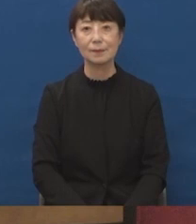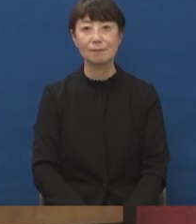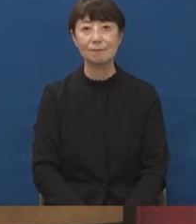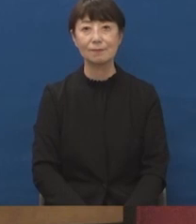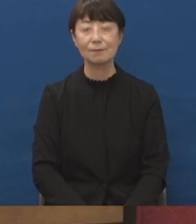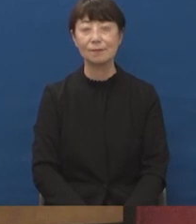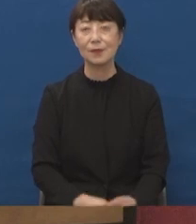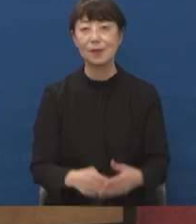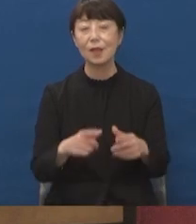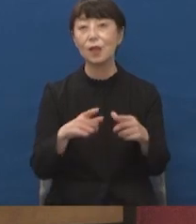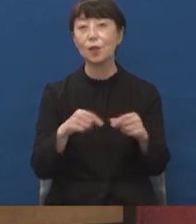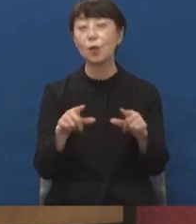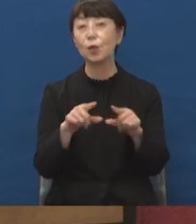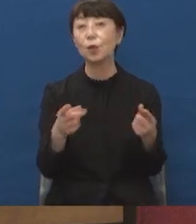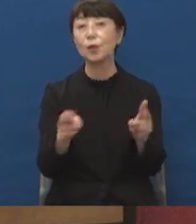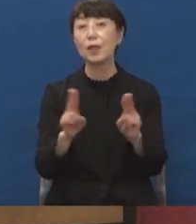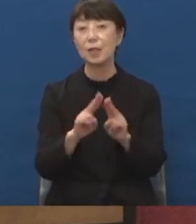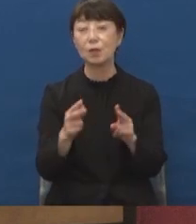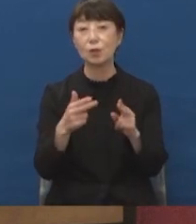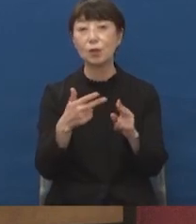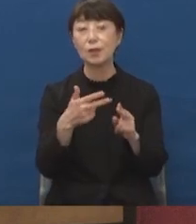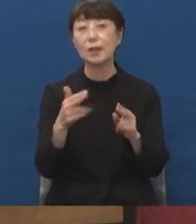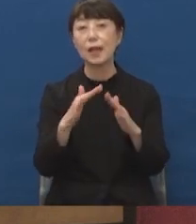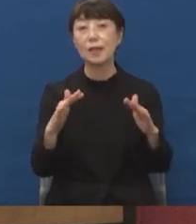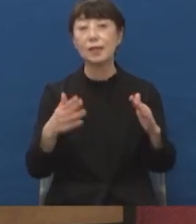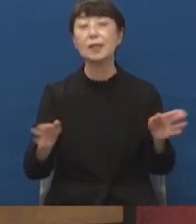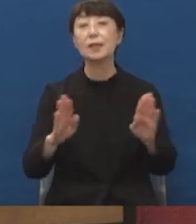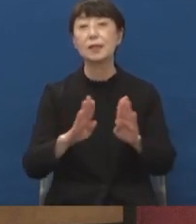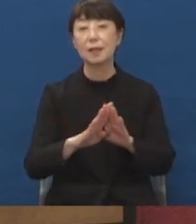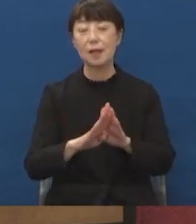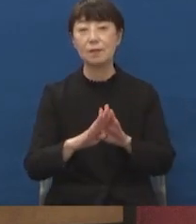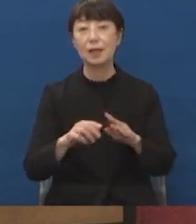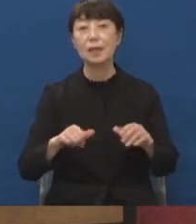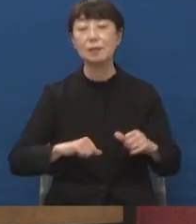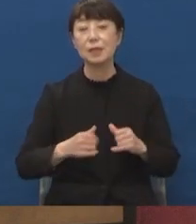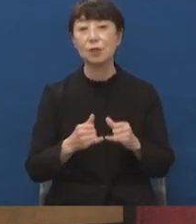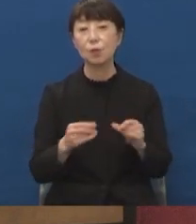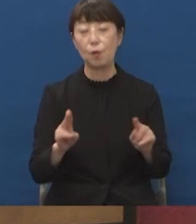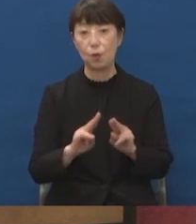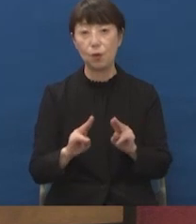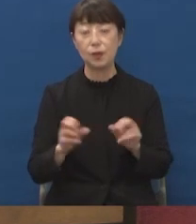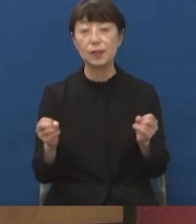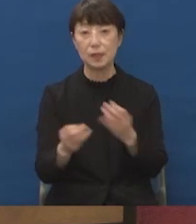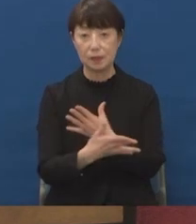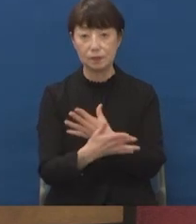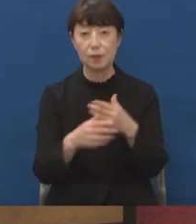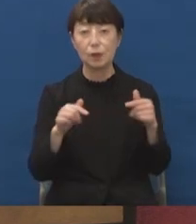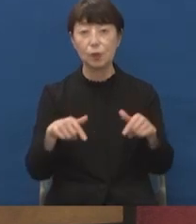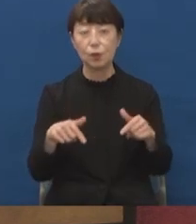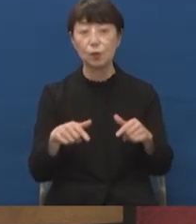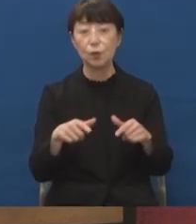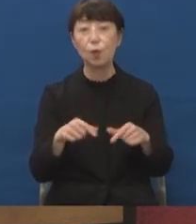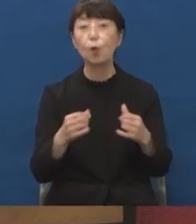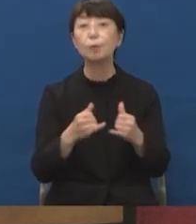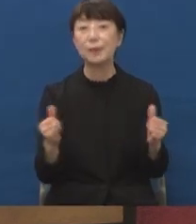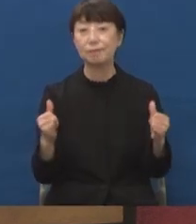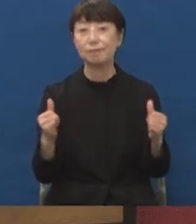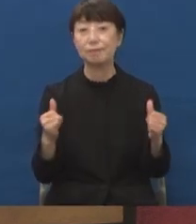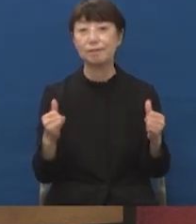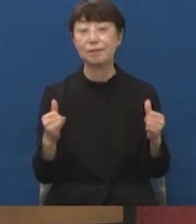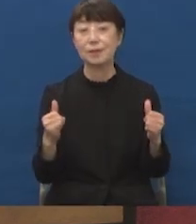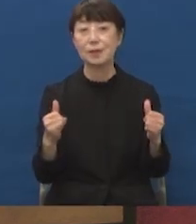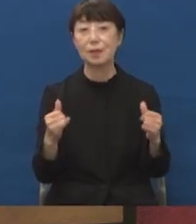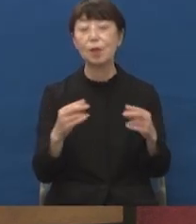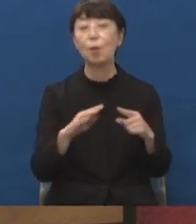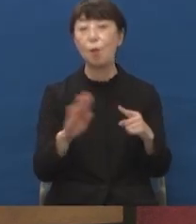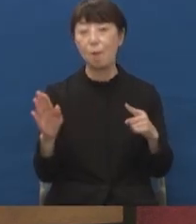日本共産党市会議員団は、自民党、維新、京都、国民、公明